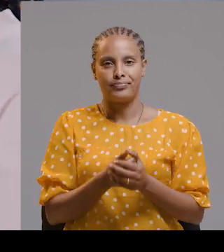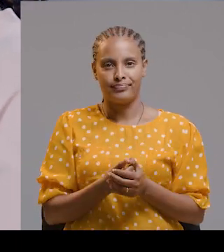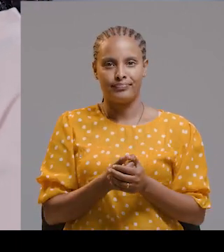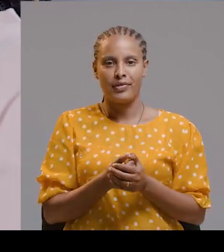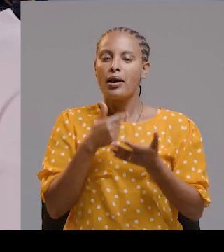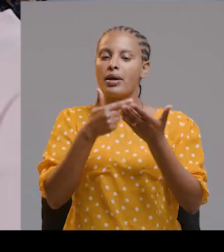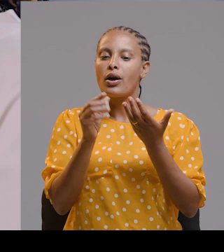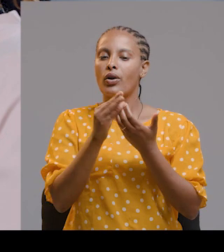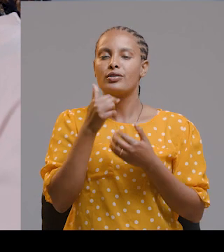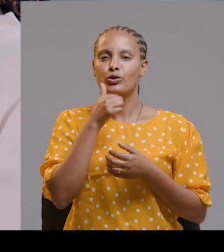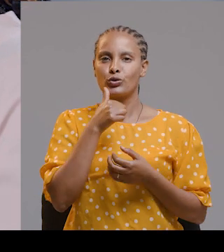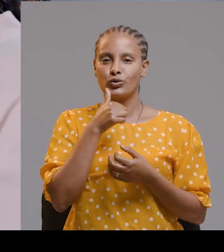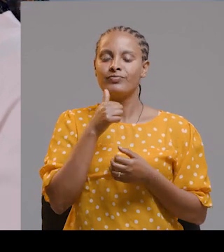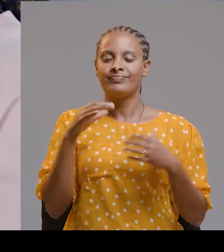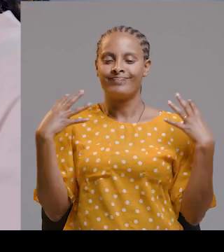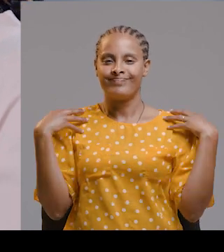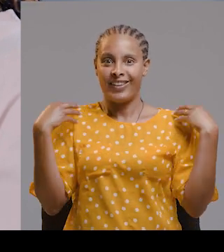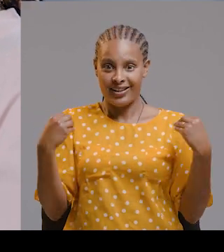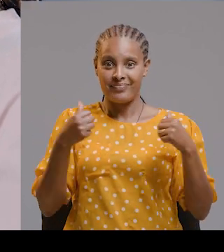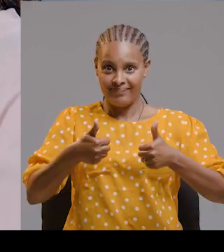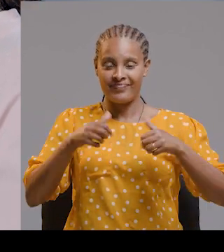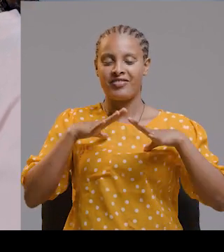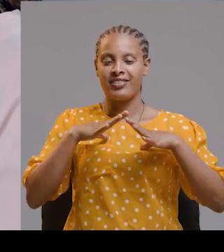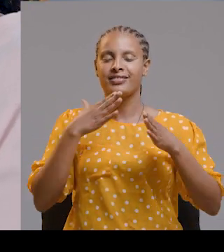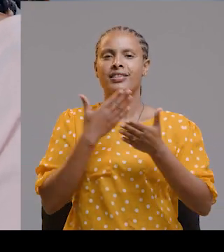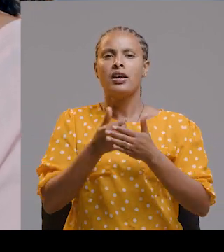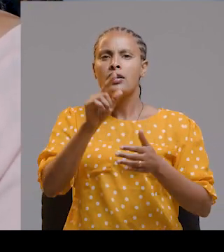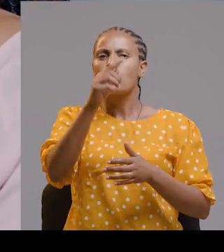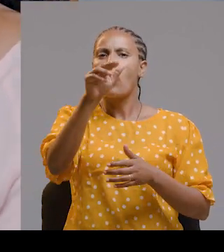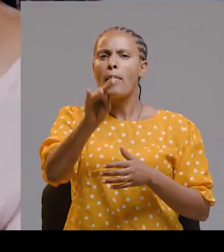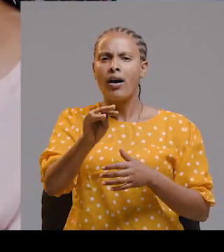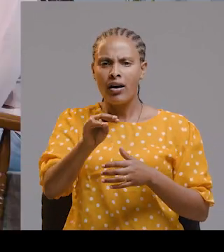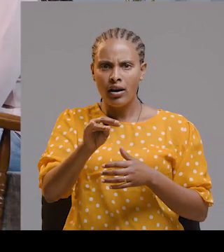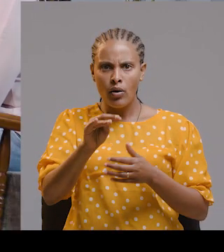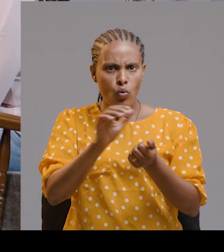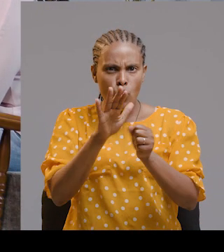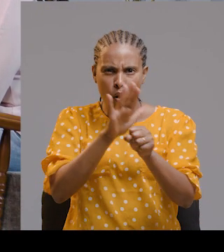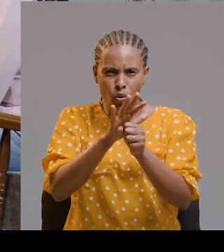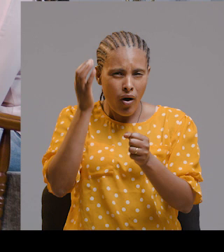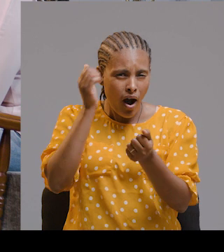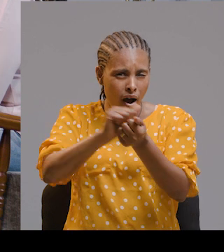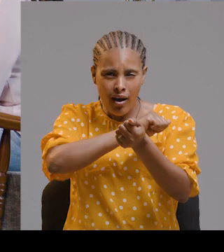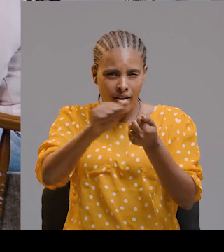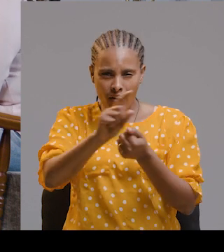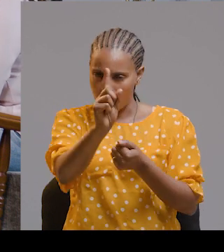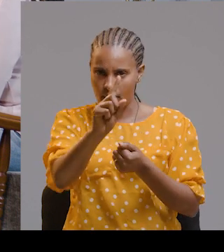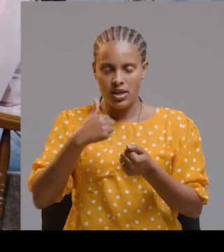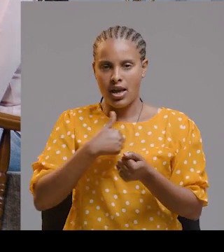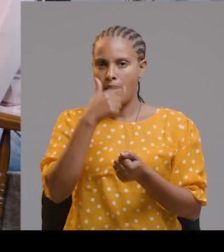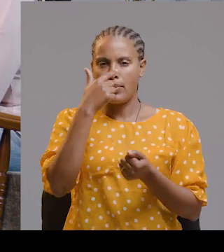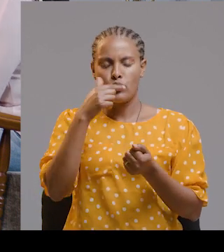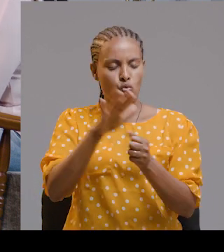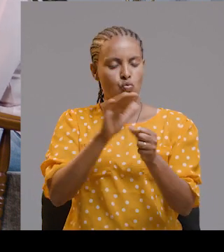عالمالاسنا بزامل كوسيتو شو دجاج موكانا برا traumas نجيم تراش ميتافانا غاي مسلين كيما experience